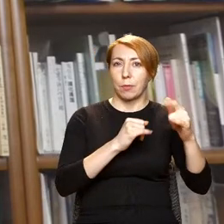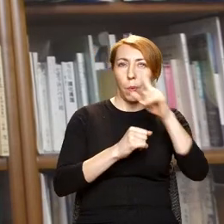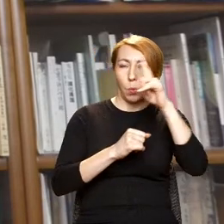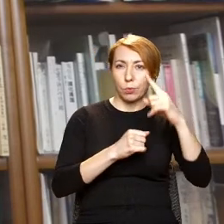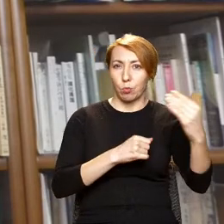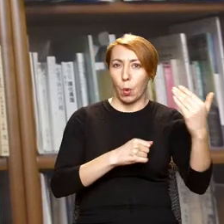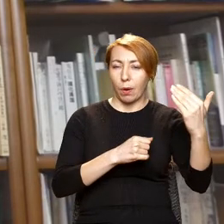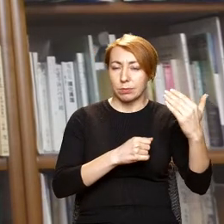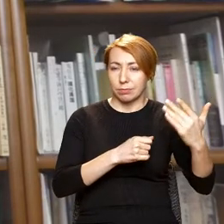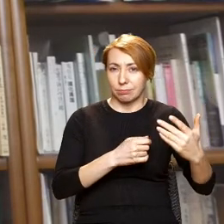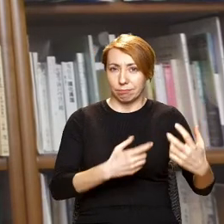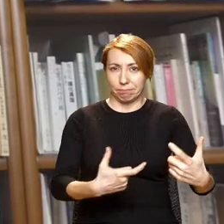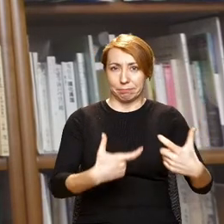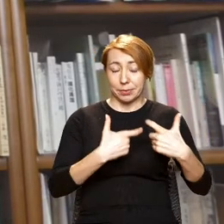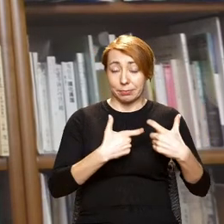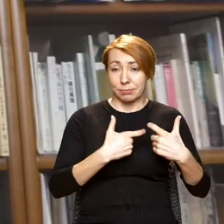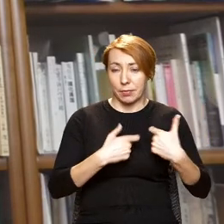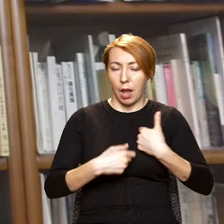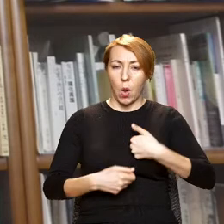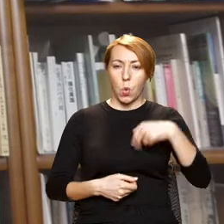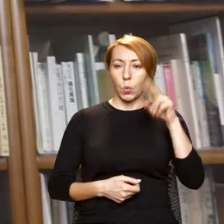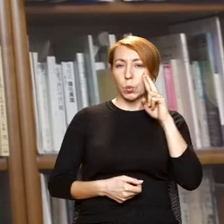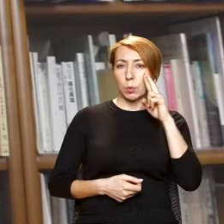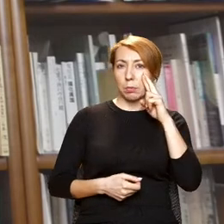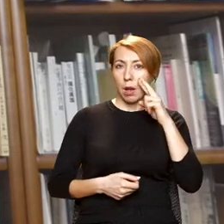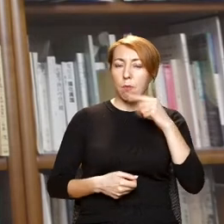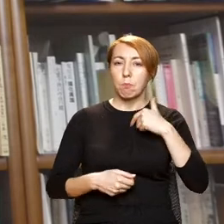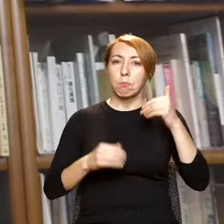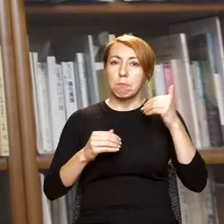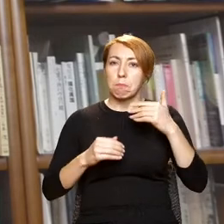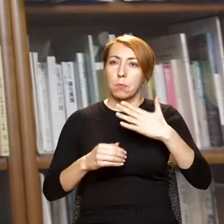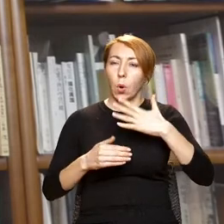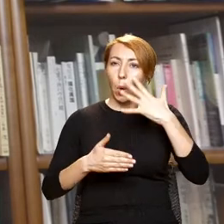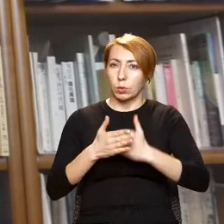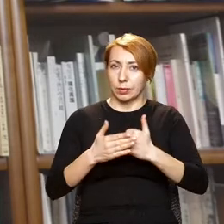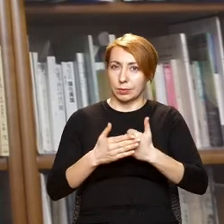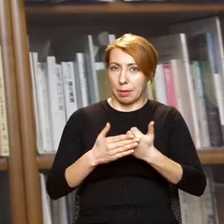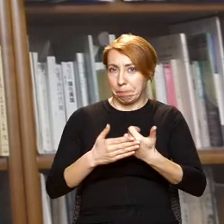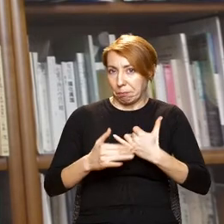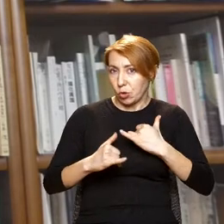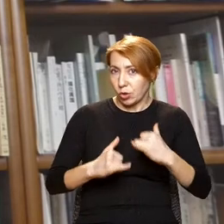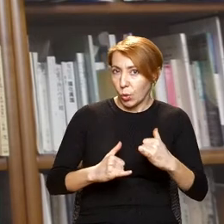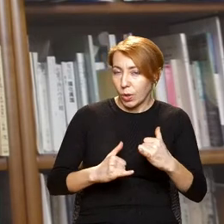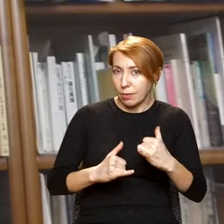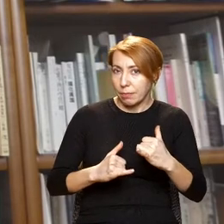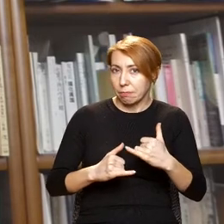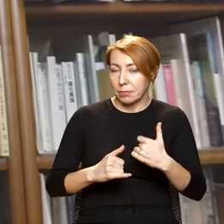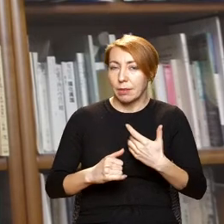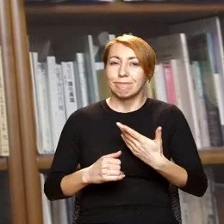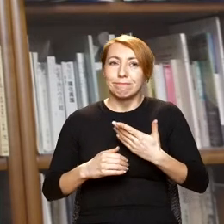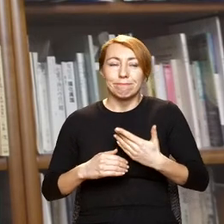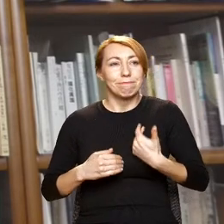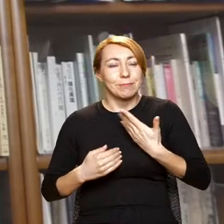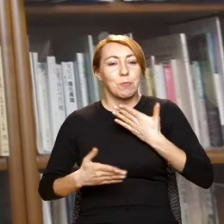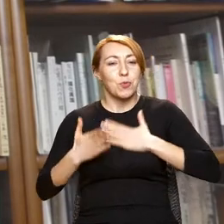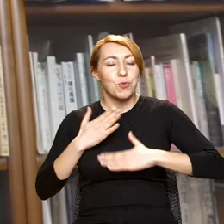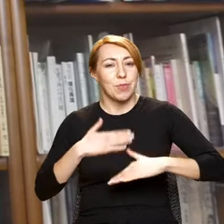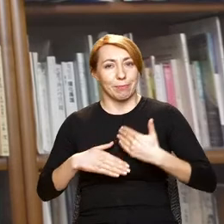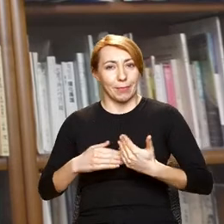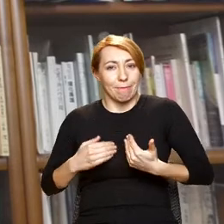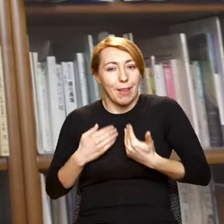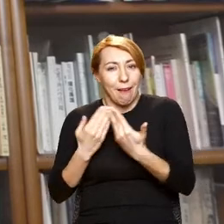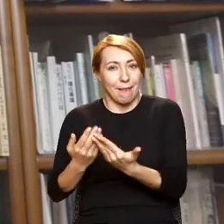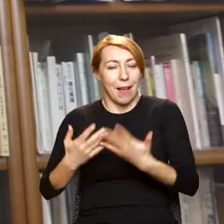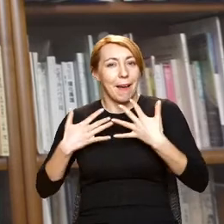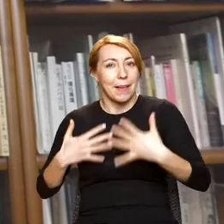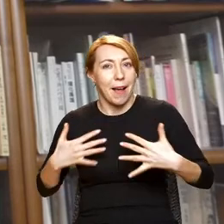cywilizacji, zrozumiałem, że korzystam z określonej siły. Sprawiało mi przyjemność, niesienie